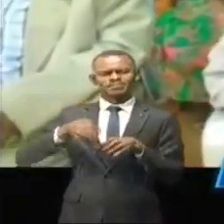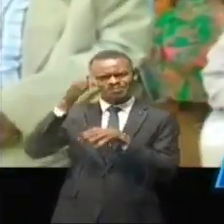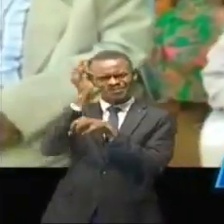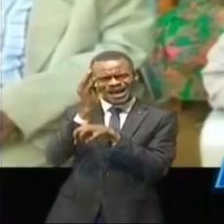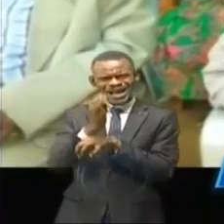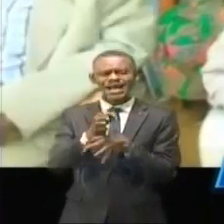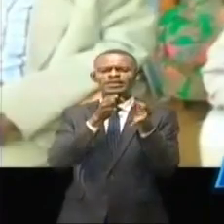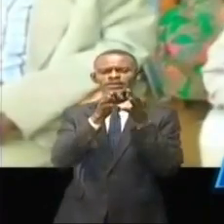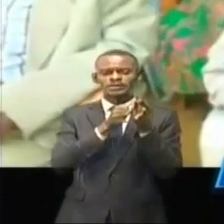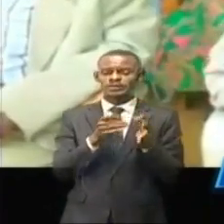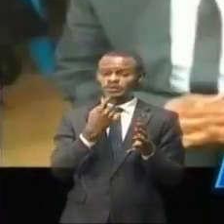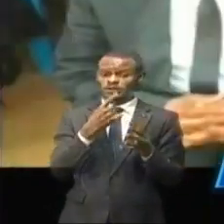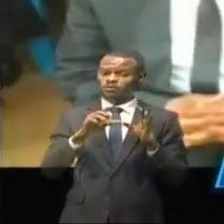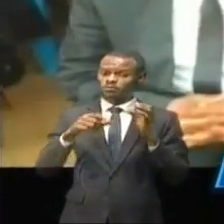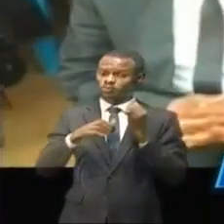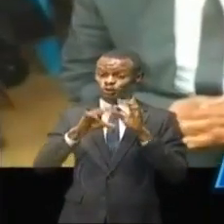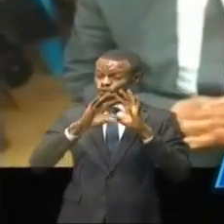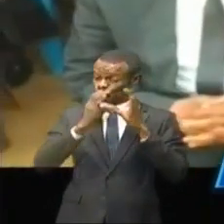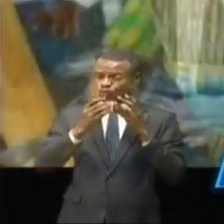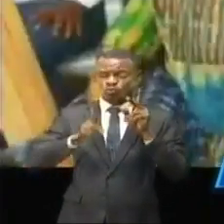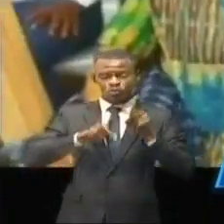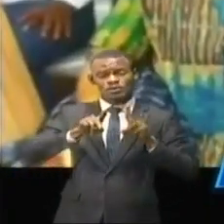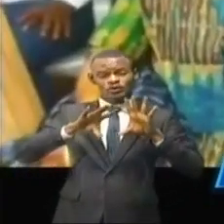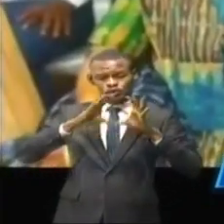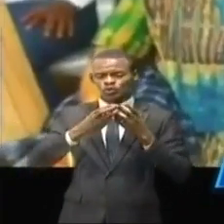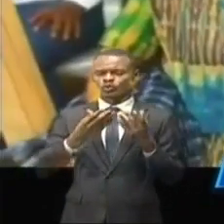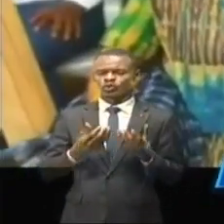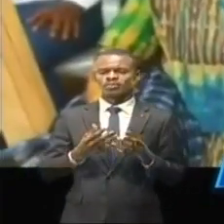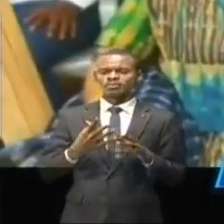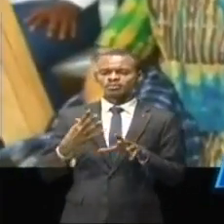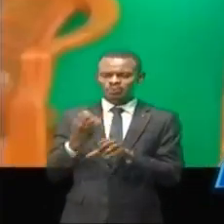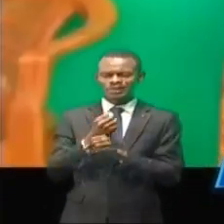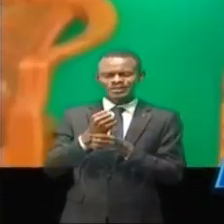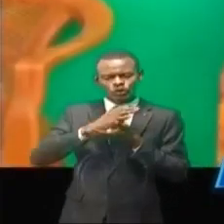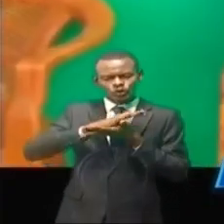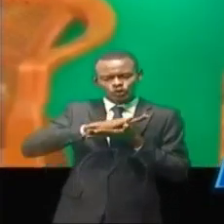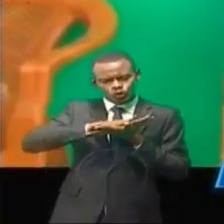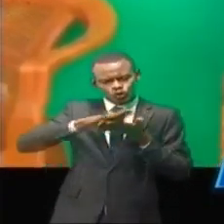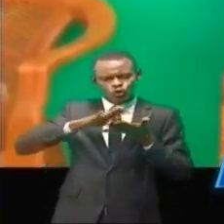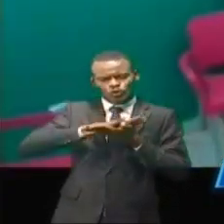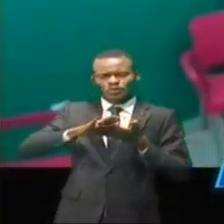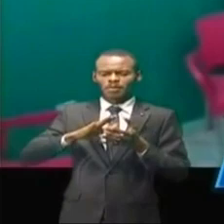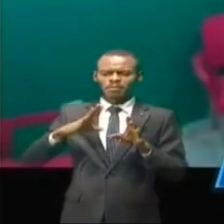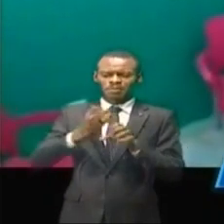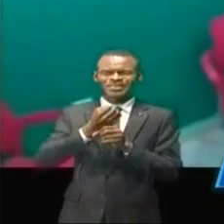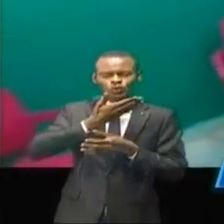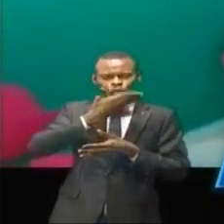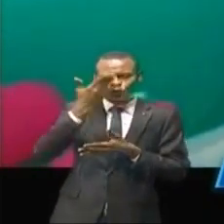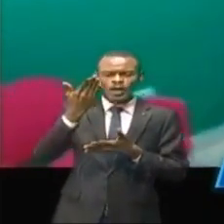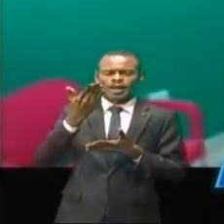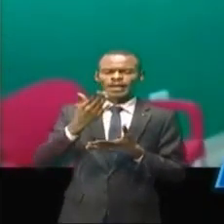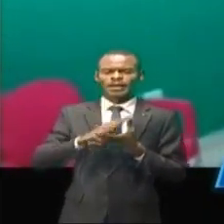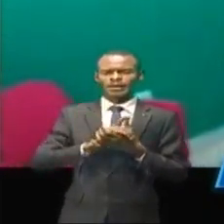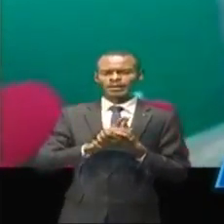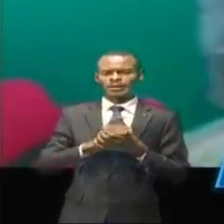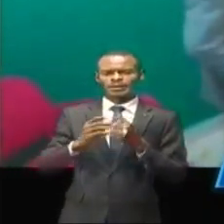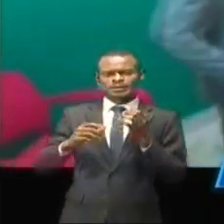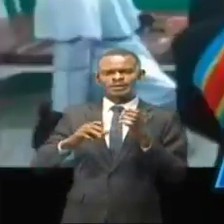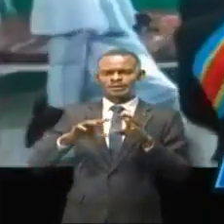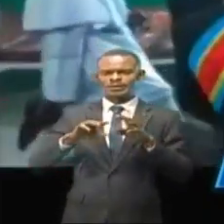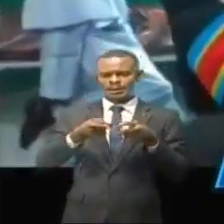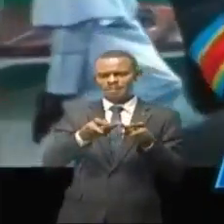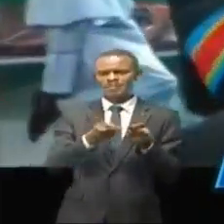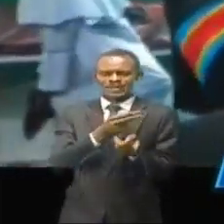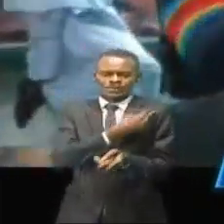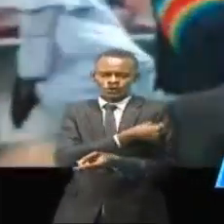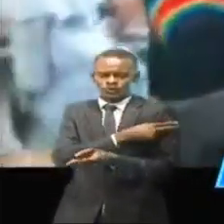soignant, ainsi qu'à l'ensemble de la population présente sur le lieu à respecter les biens publics. Après l'inauguration, s'en est suivi la visite